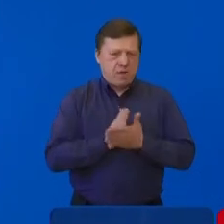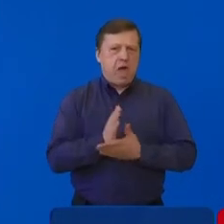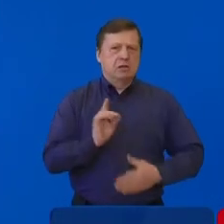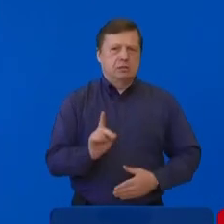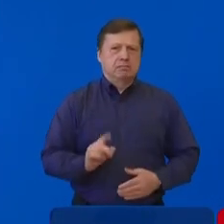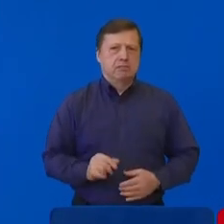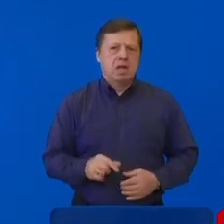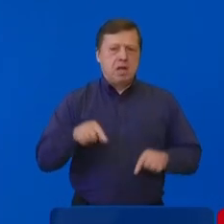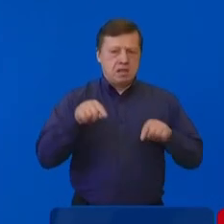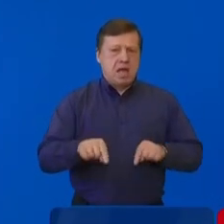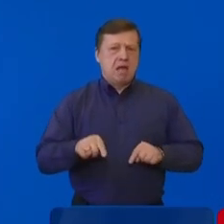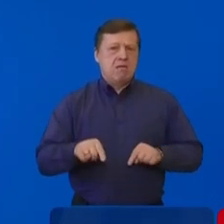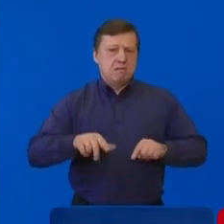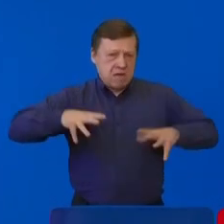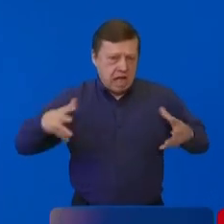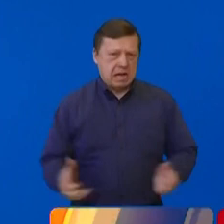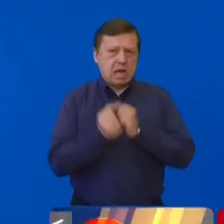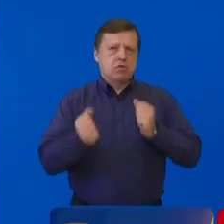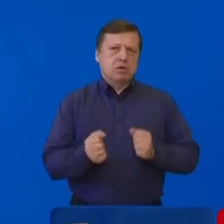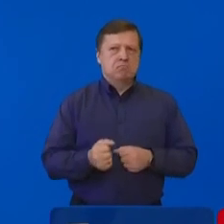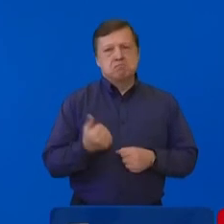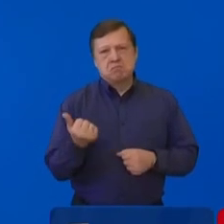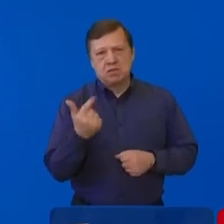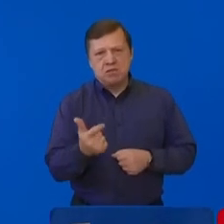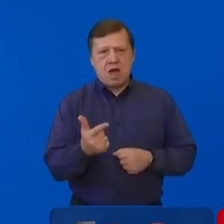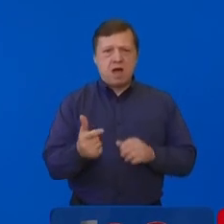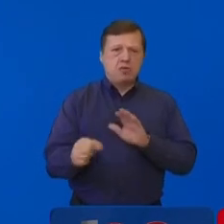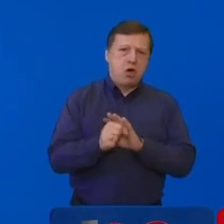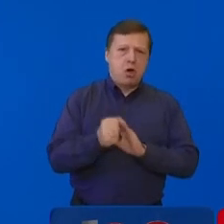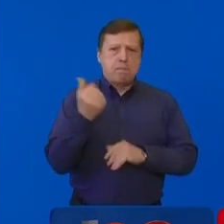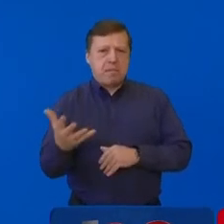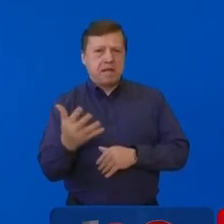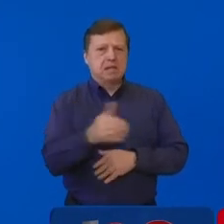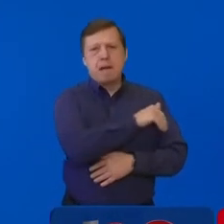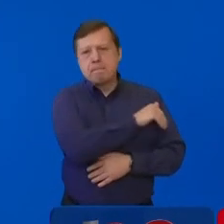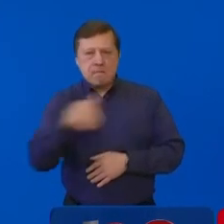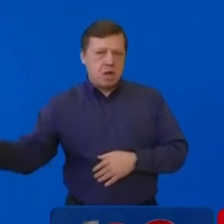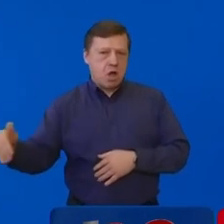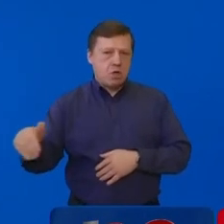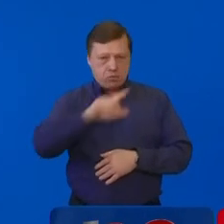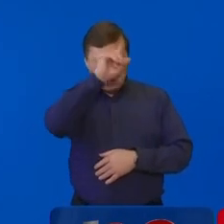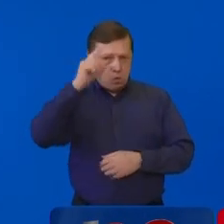sposób my ratujemy 2 do 4, może nawet 2 do 5 milionów miejsc pracy.